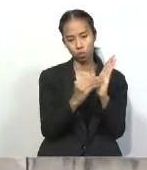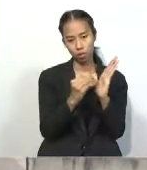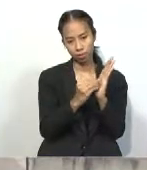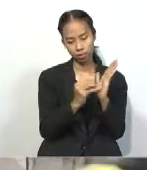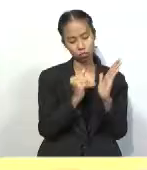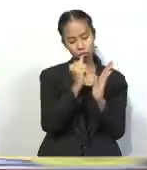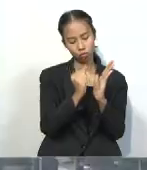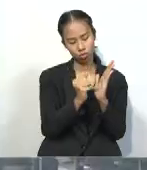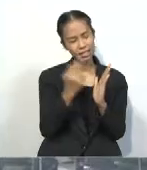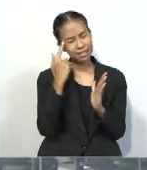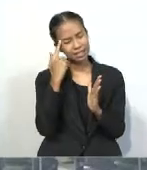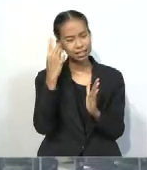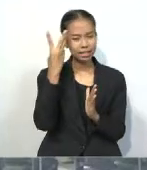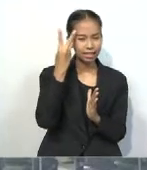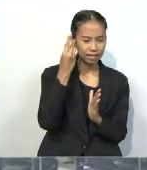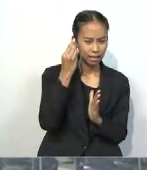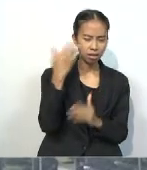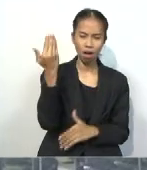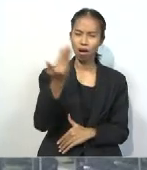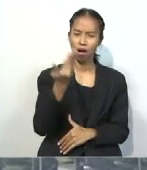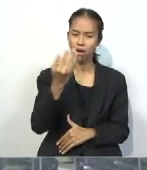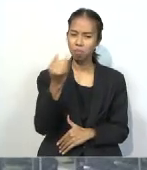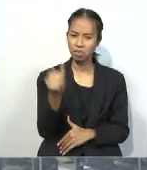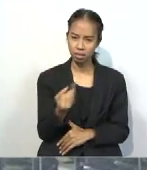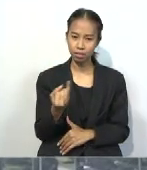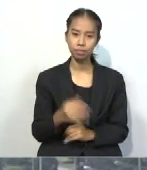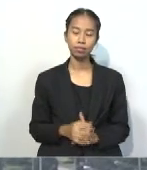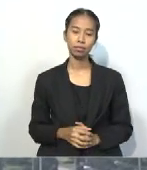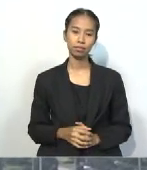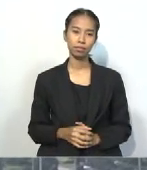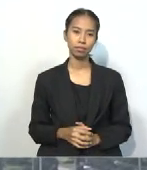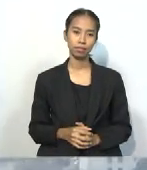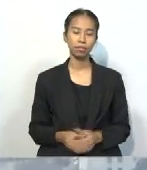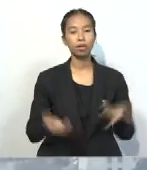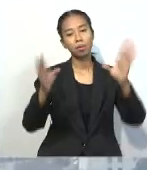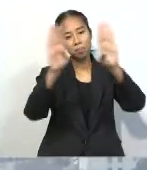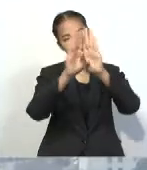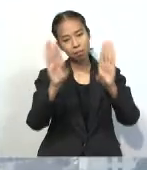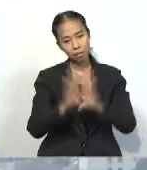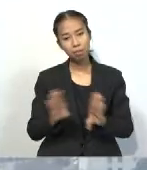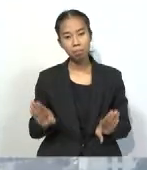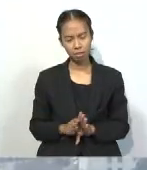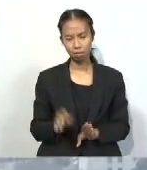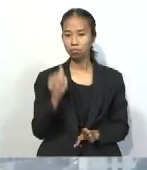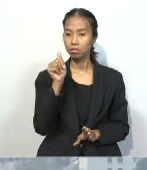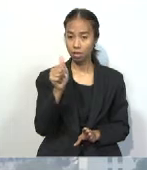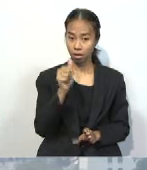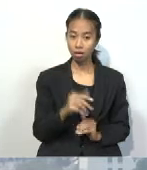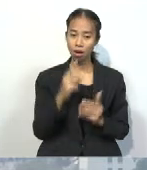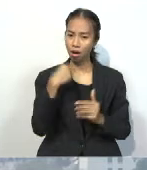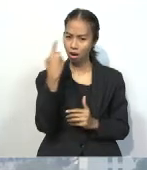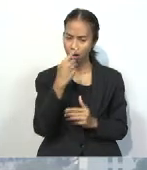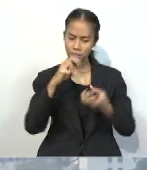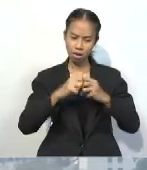านครแล้วก็กังวลใจกับเรื่องสภาพอากาศ เลี่ยงหลีกปิดอะไรอย่างนี้นะคะง่ายๆใครที่มีปัญห